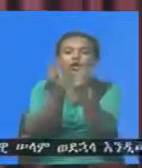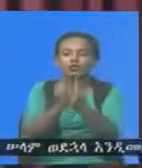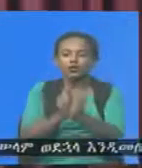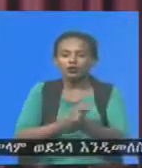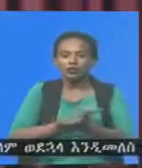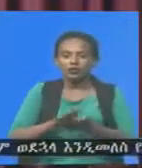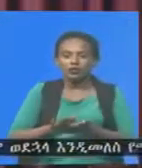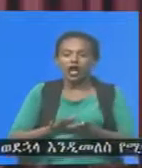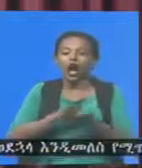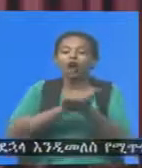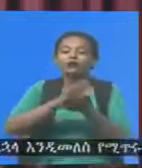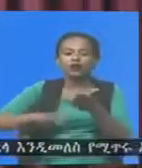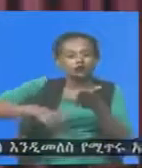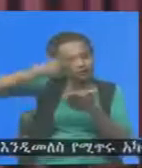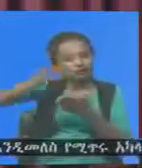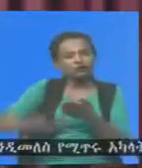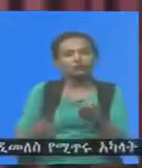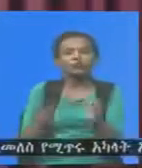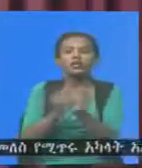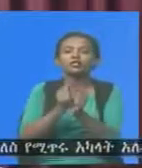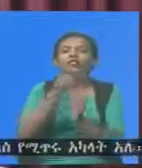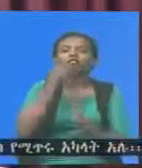አጣርተን ብናስር ይሻላል ብለን ነው